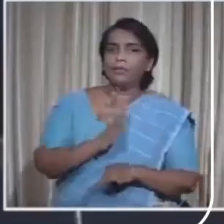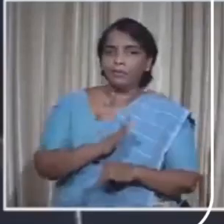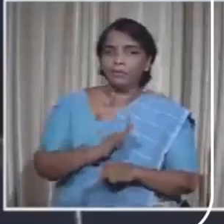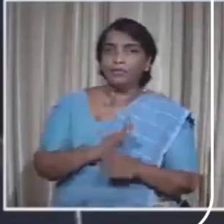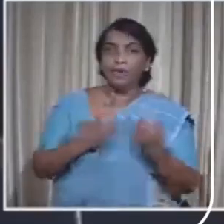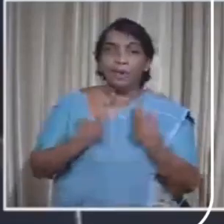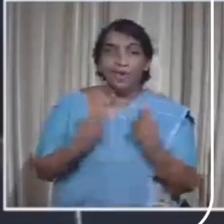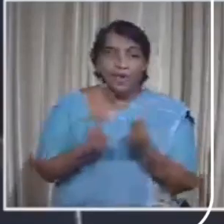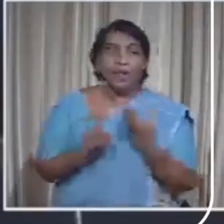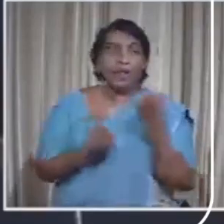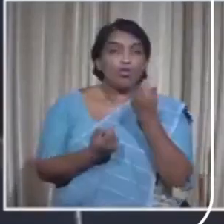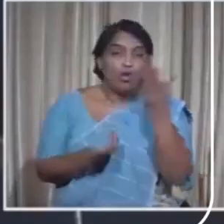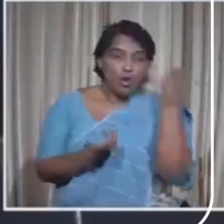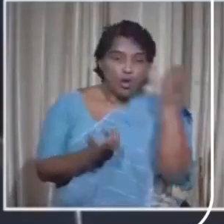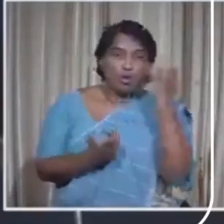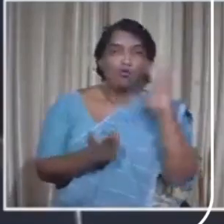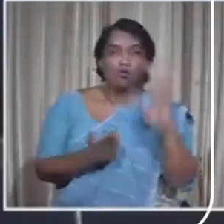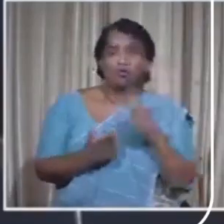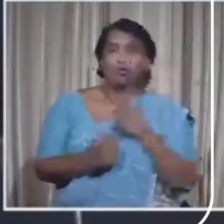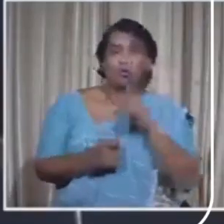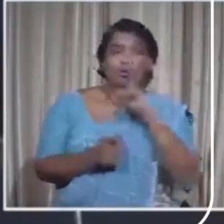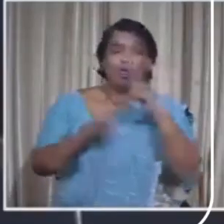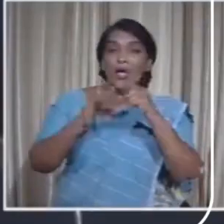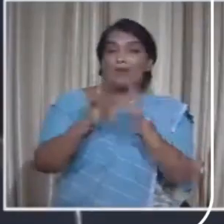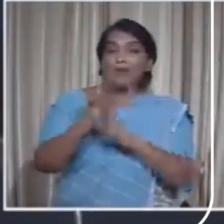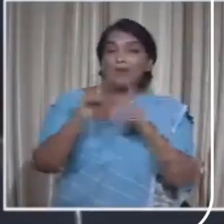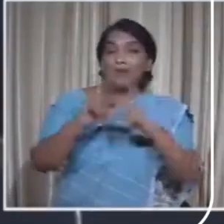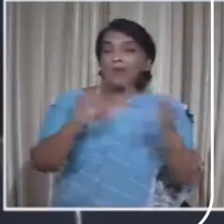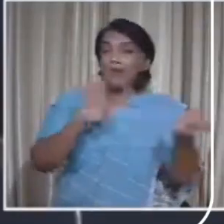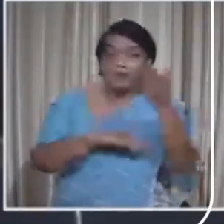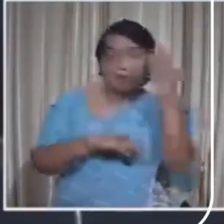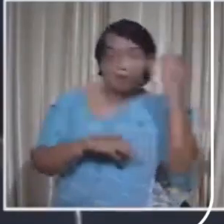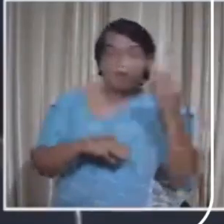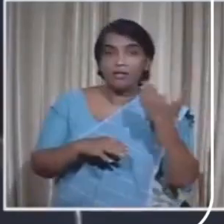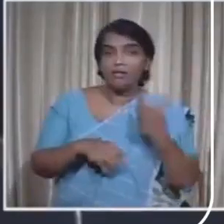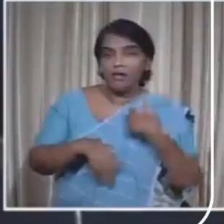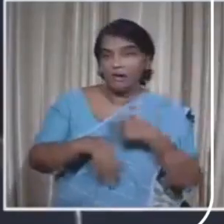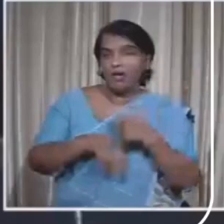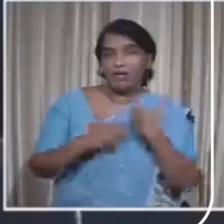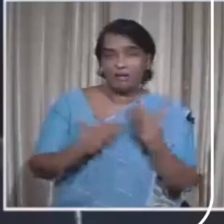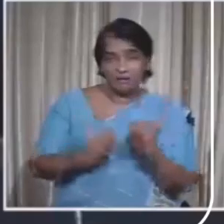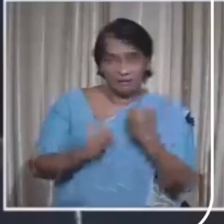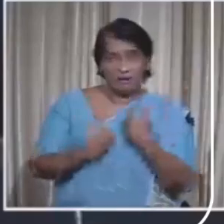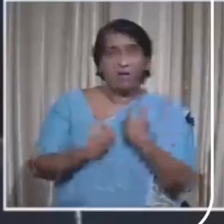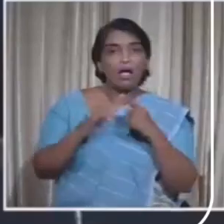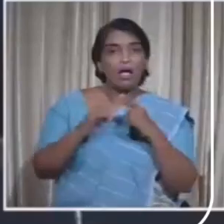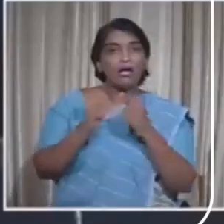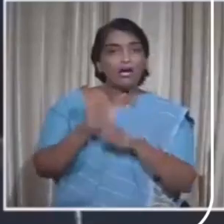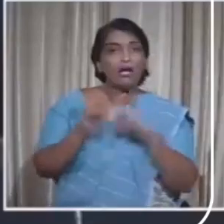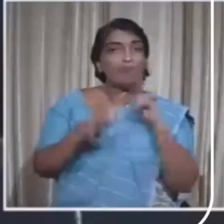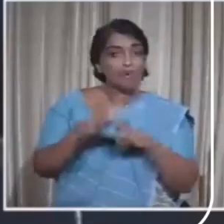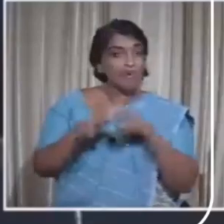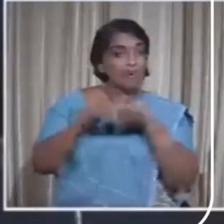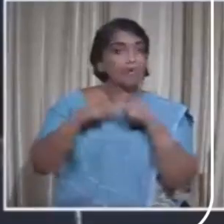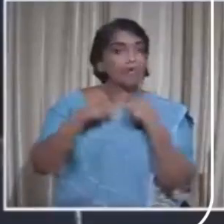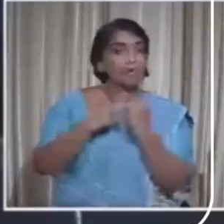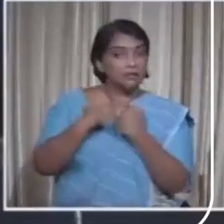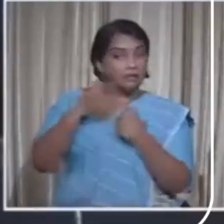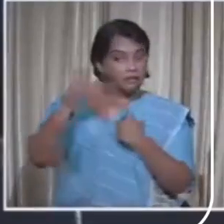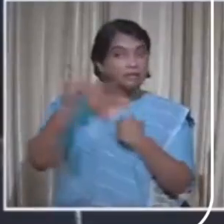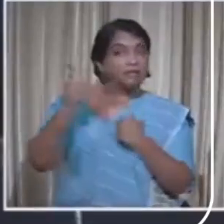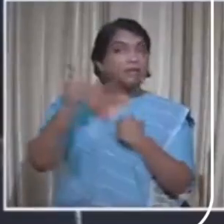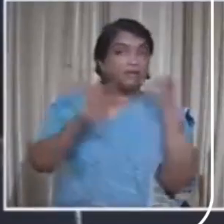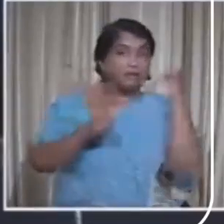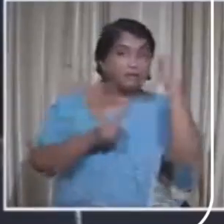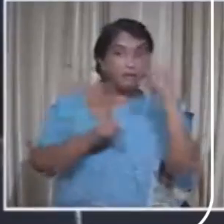හොයා ගන්න. මම එතෙන්ට යන්න කියන්නේ මට අවස්ථාව ලැබුණා IMF සංවිධානයේ